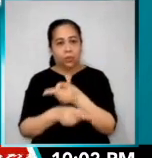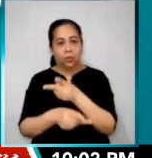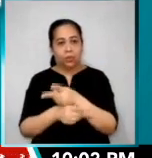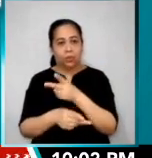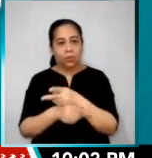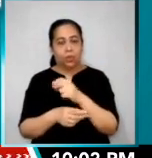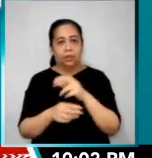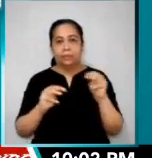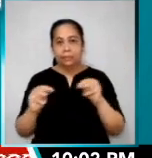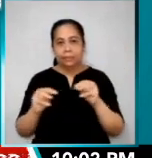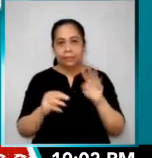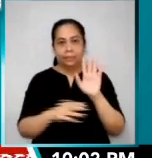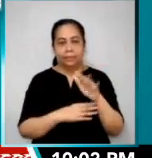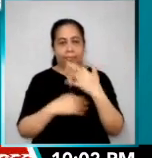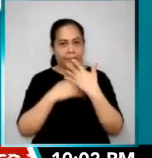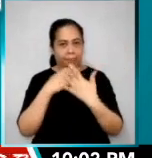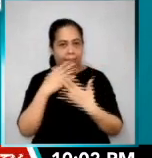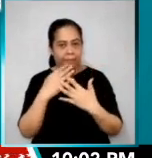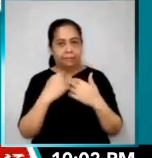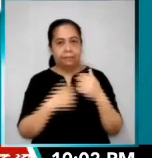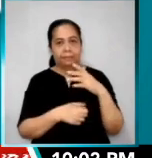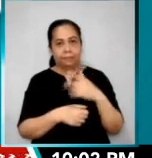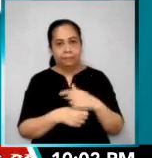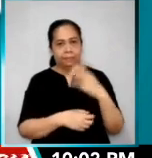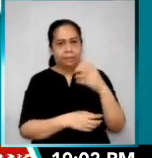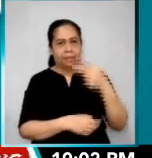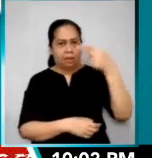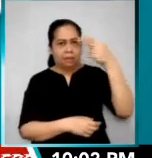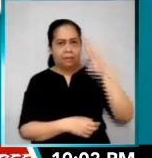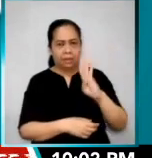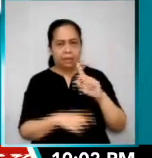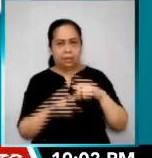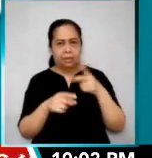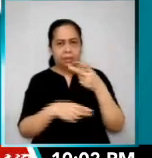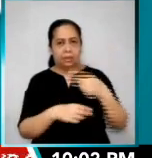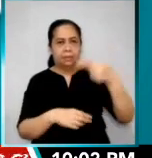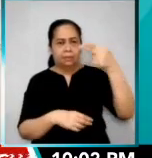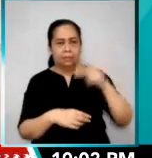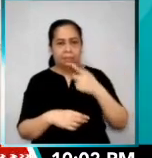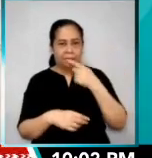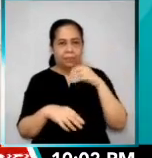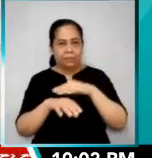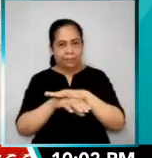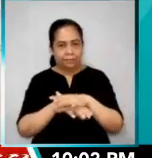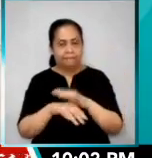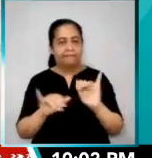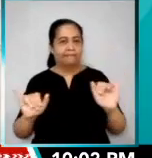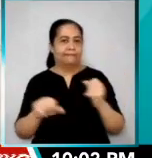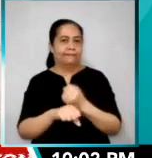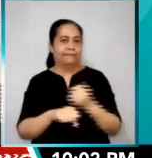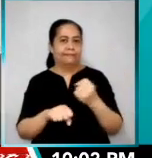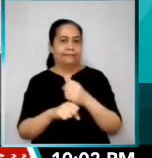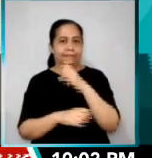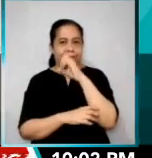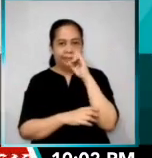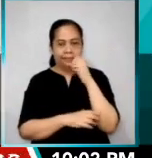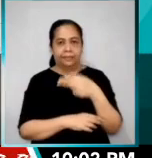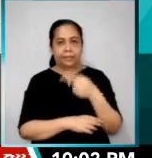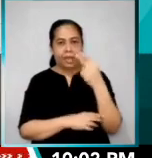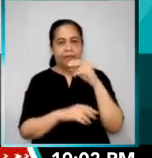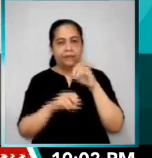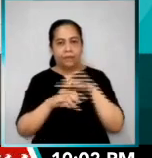ang kanyang blood pressure na taas-baba raw dahil sa infeksyon. Stable naman si ERAP at may high-flow oxygen